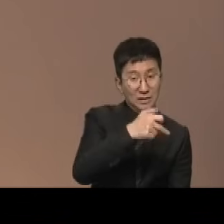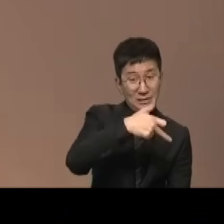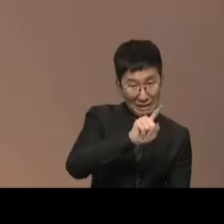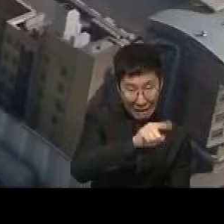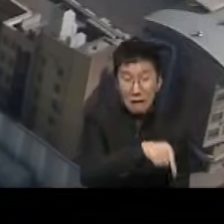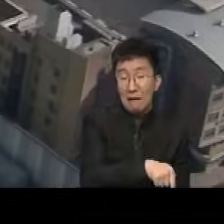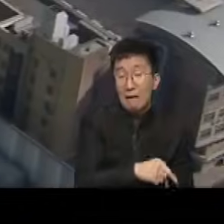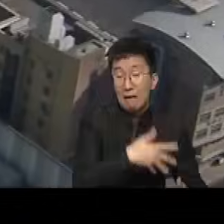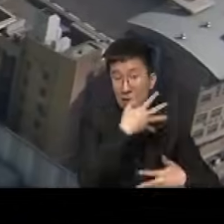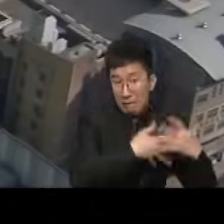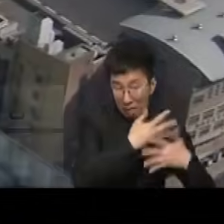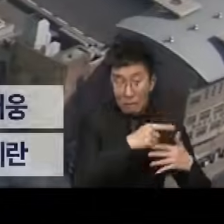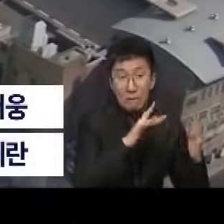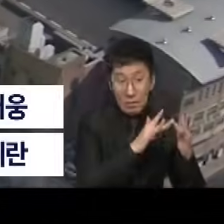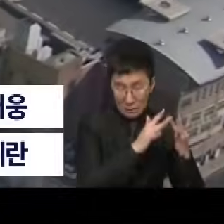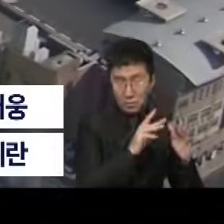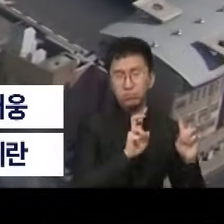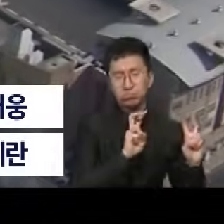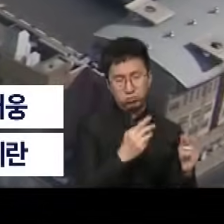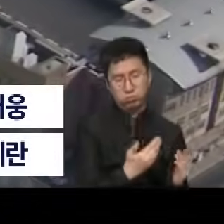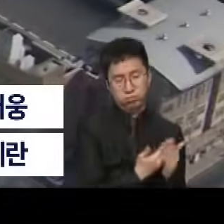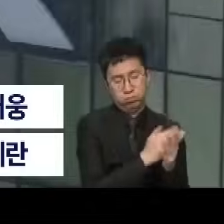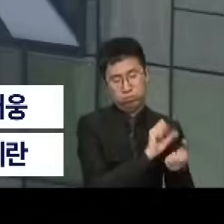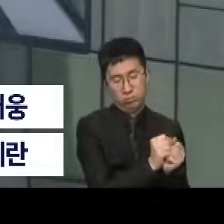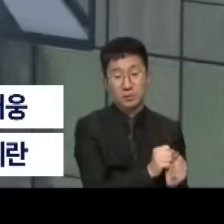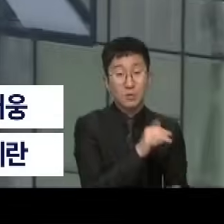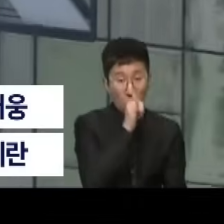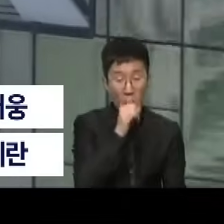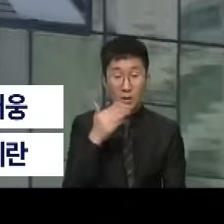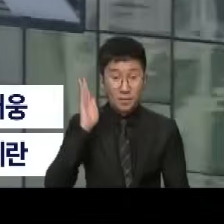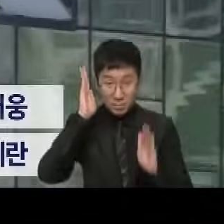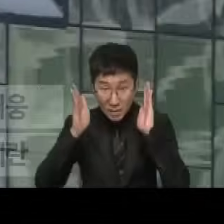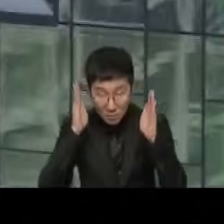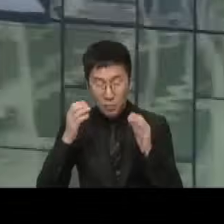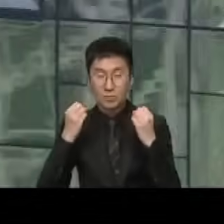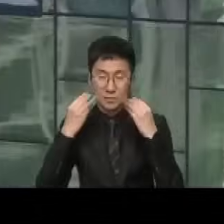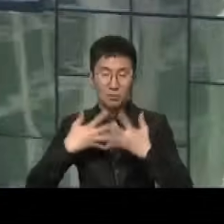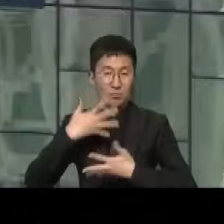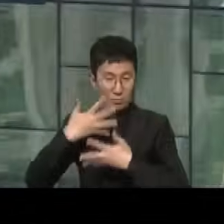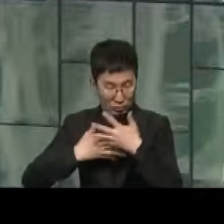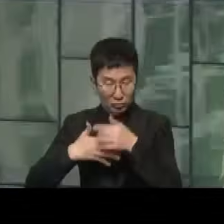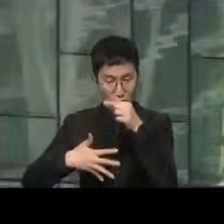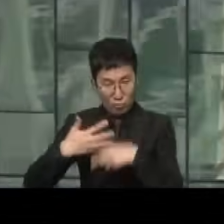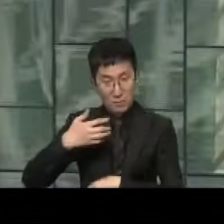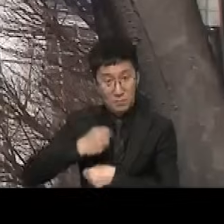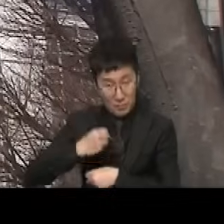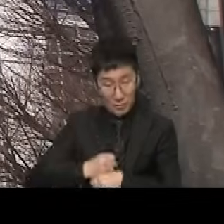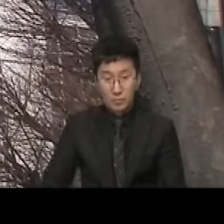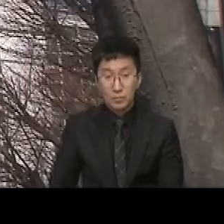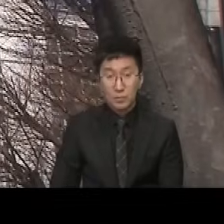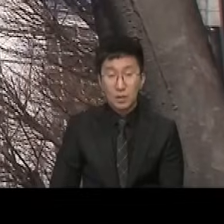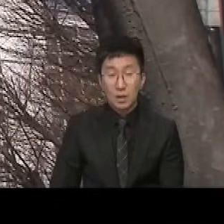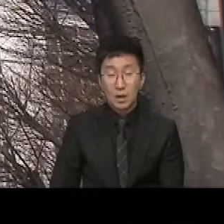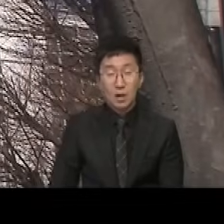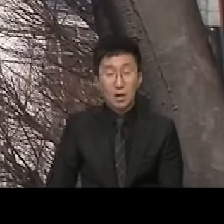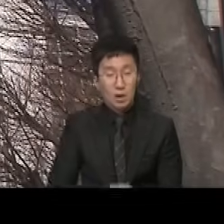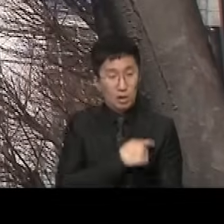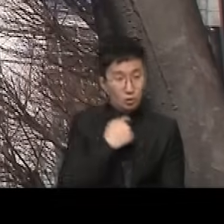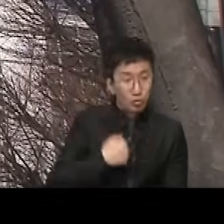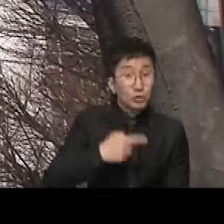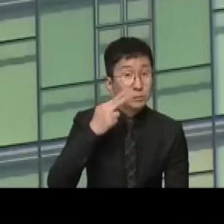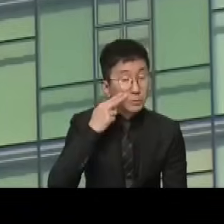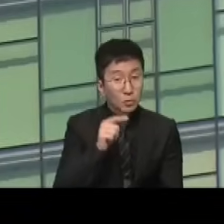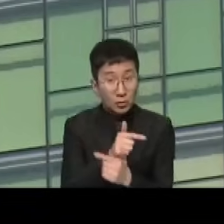치솟았습니다. 네이버는 새로운 게임 스트리밍 서비스를 내놓고 중국, 미국, 일본에 이어 세계 4위 규모인 한국 게임 시장